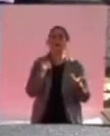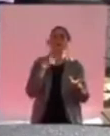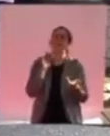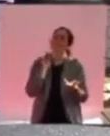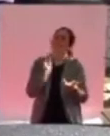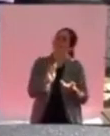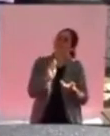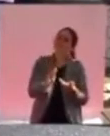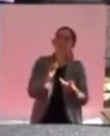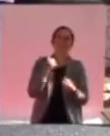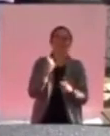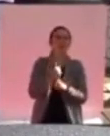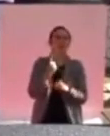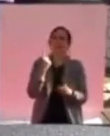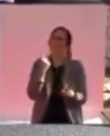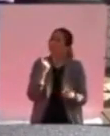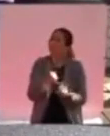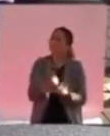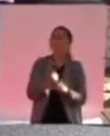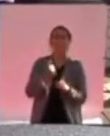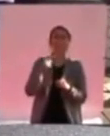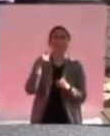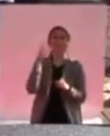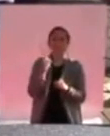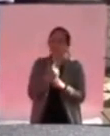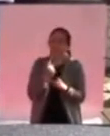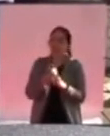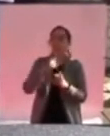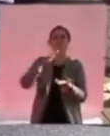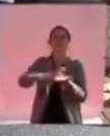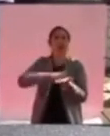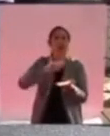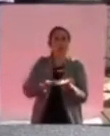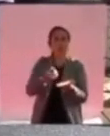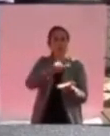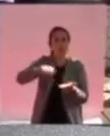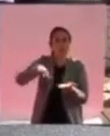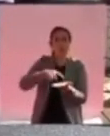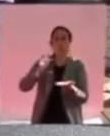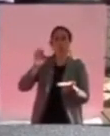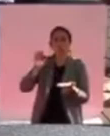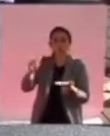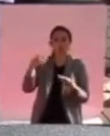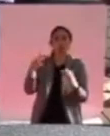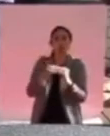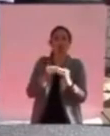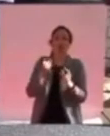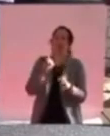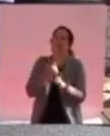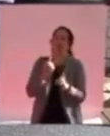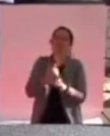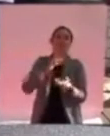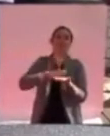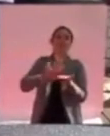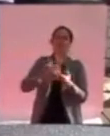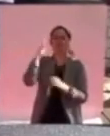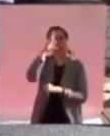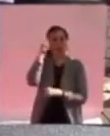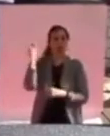riconosciuto il valore di quello che facciamo tutti i giorni attraverso il contratto collettivo nazionale